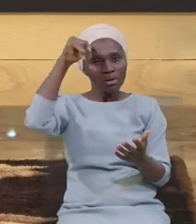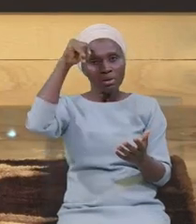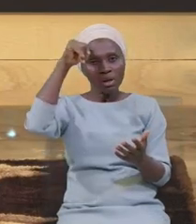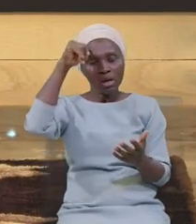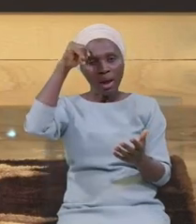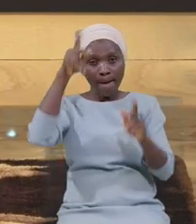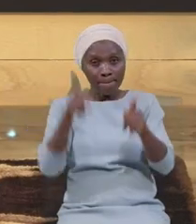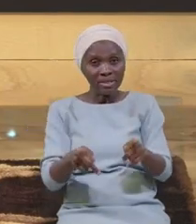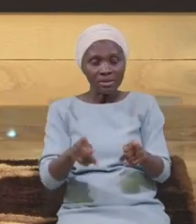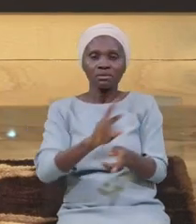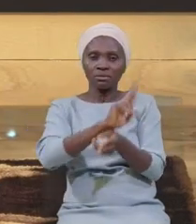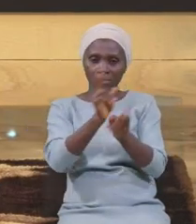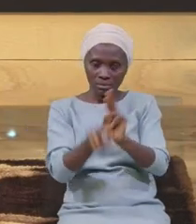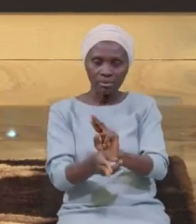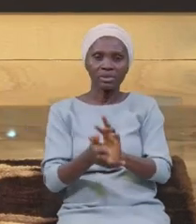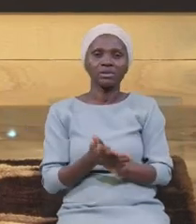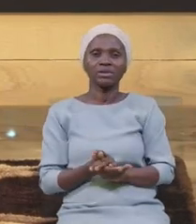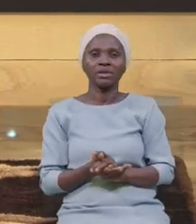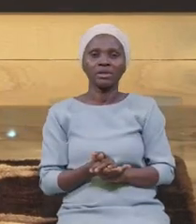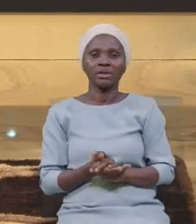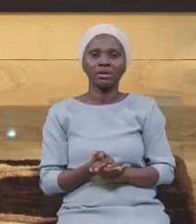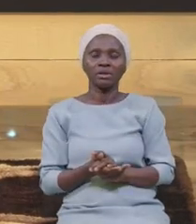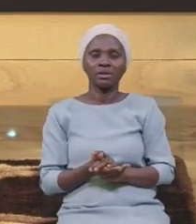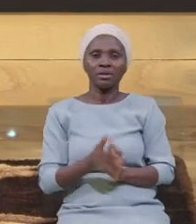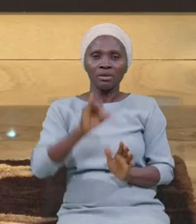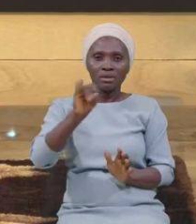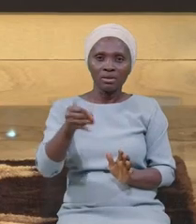spirituelle, scripturaire, la repentance des prodigues.